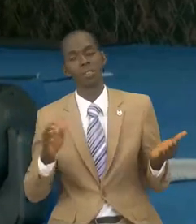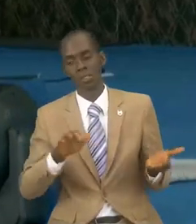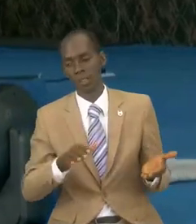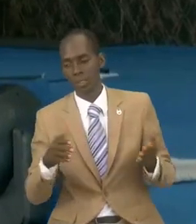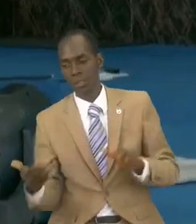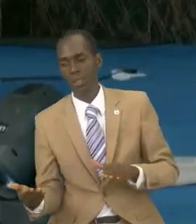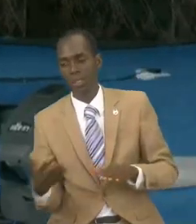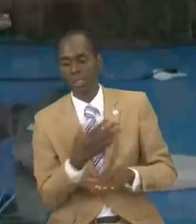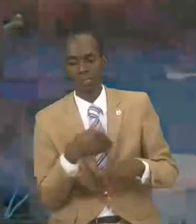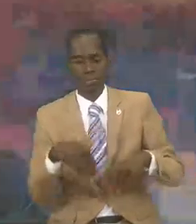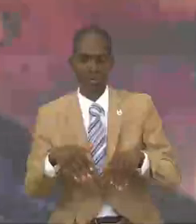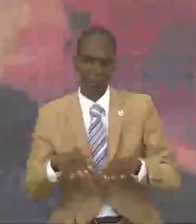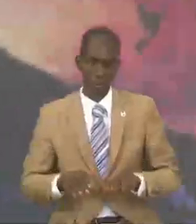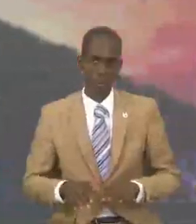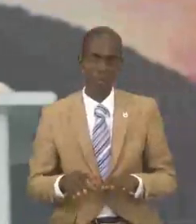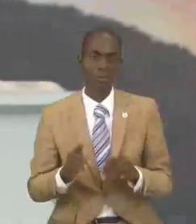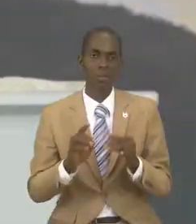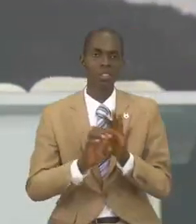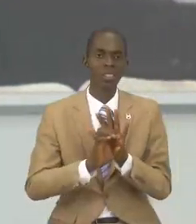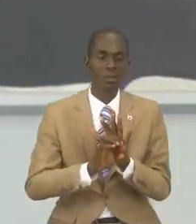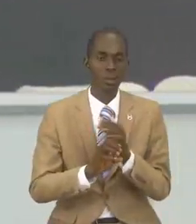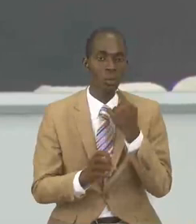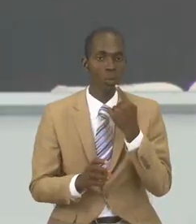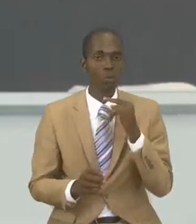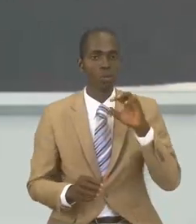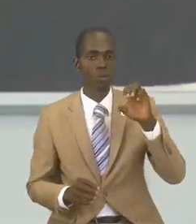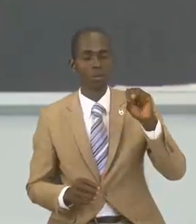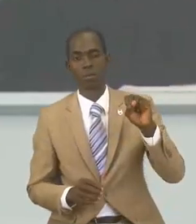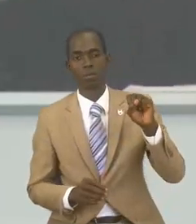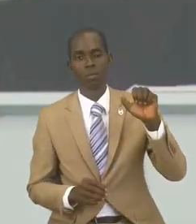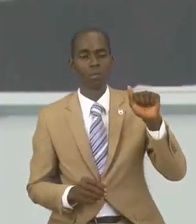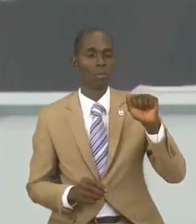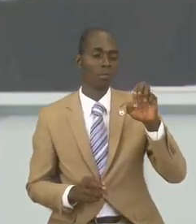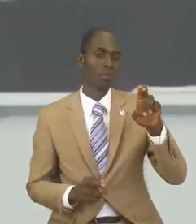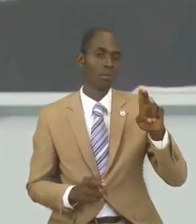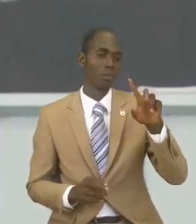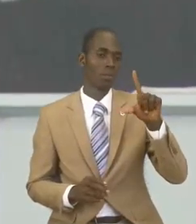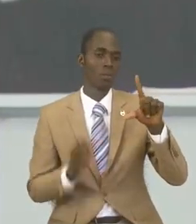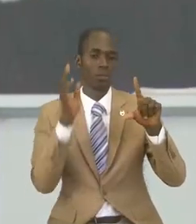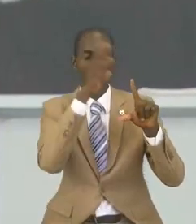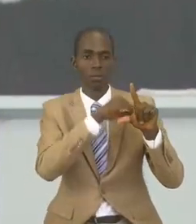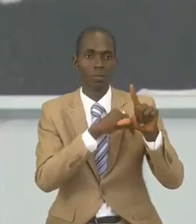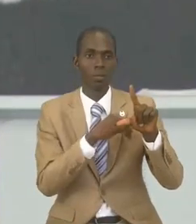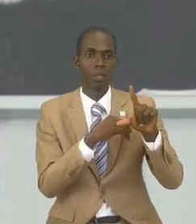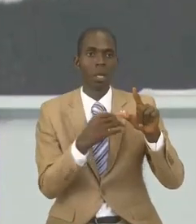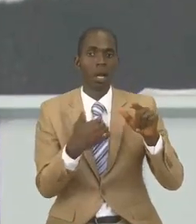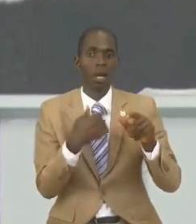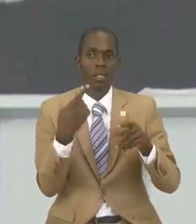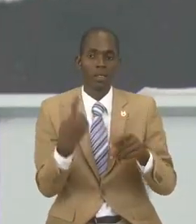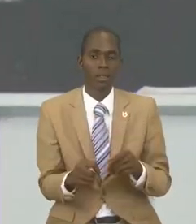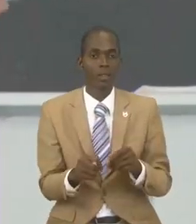était ressuscité. Saul de Tarse avait la révélation qui lui a été